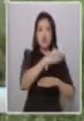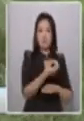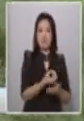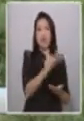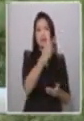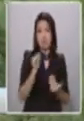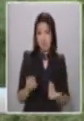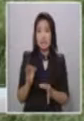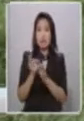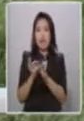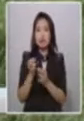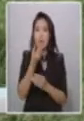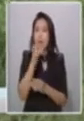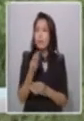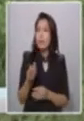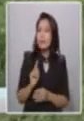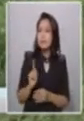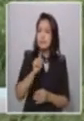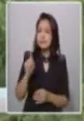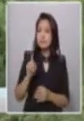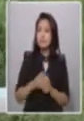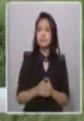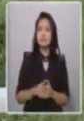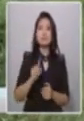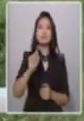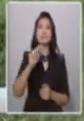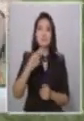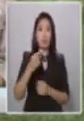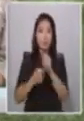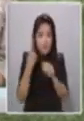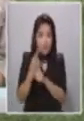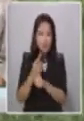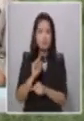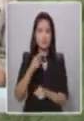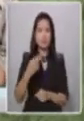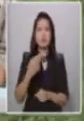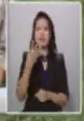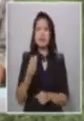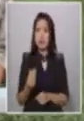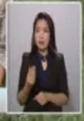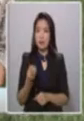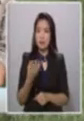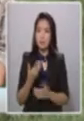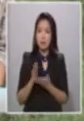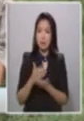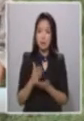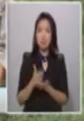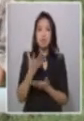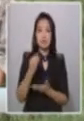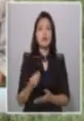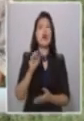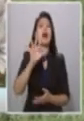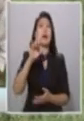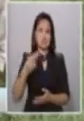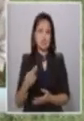อนนี้ดอกเบี้ยที่จะต้องจ่ายธกส.เขาเนี่ยเท่าไหร่พี ่หมื่นกว่าบาทต่อปี ตอนนี้เหลือไม่เยอะแล้วใช่ไหม เหลืออีกประมาณ50,000กว่าบา